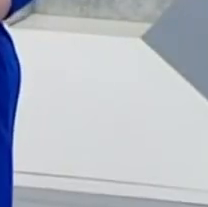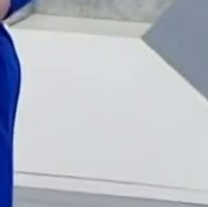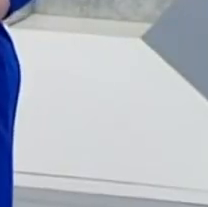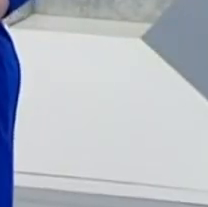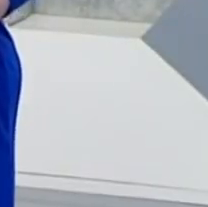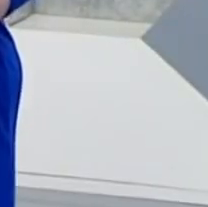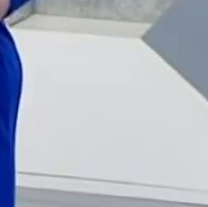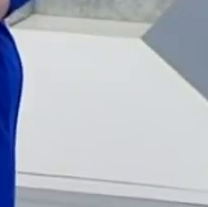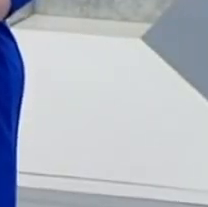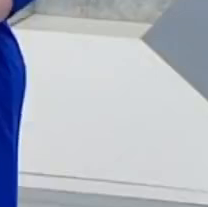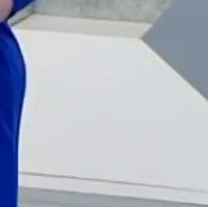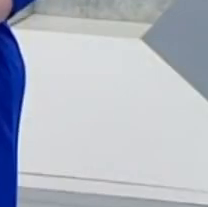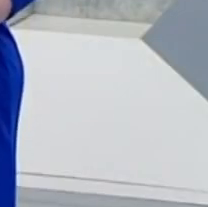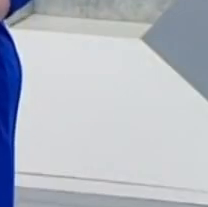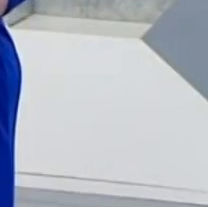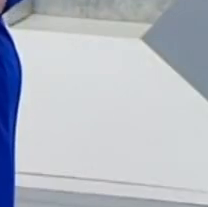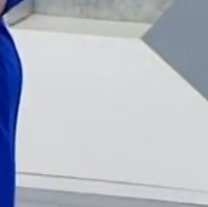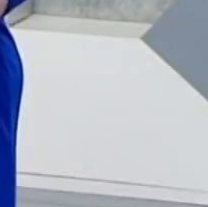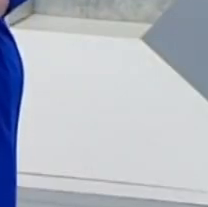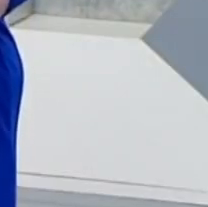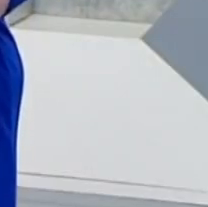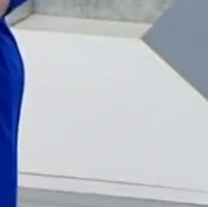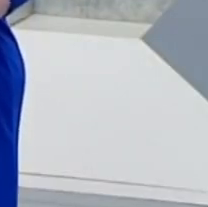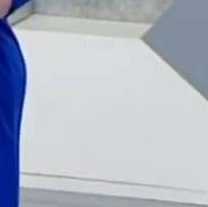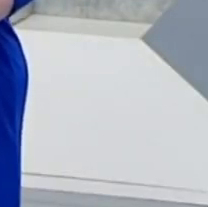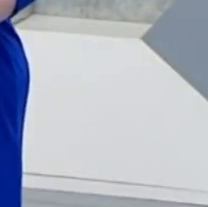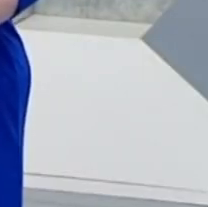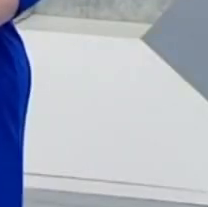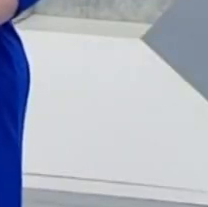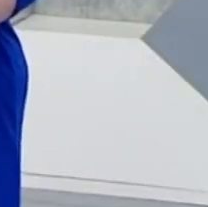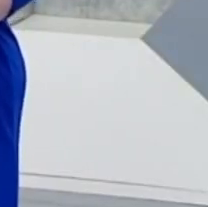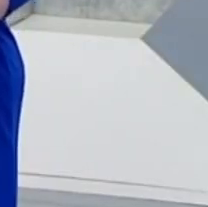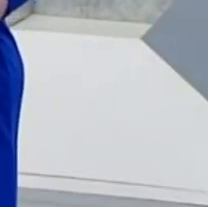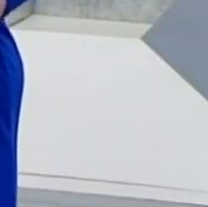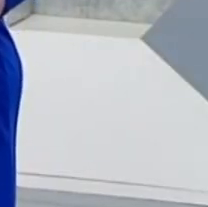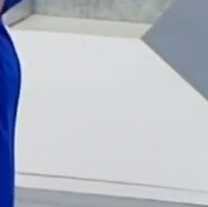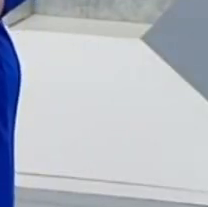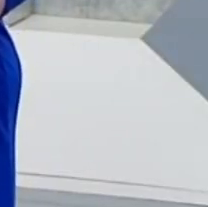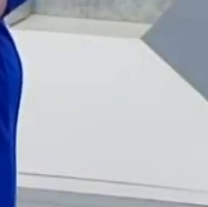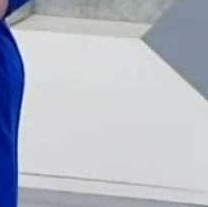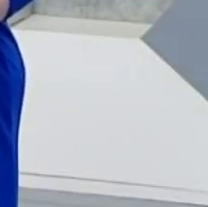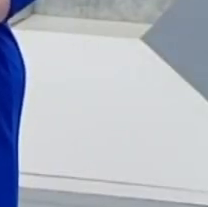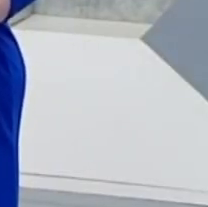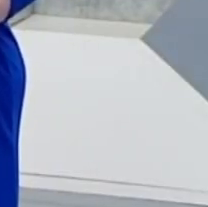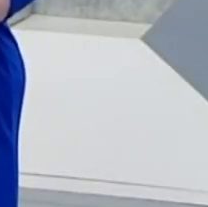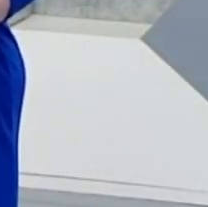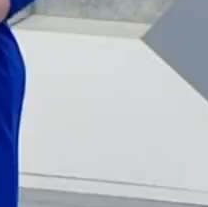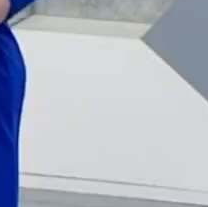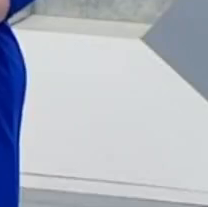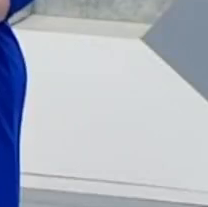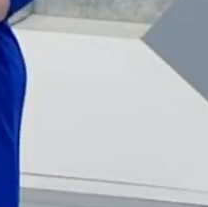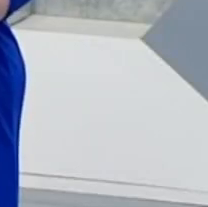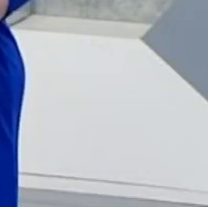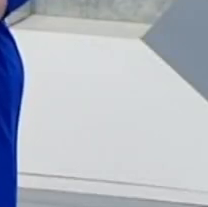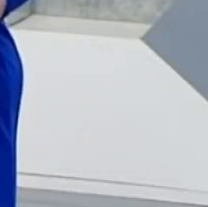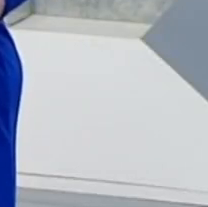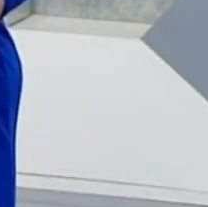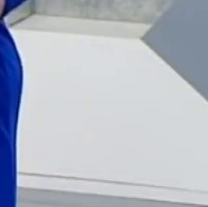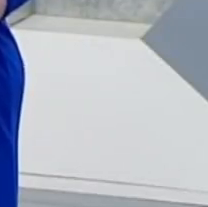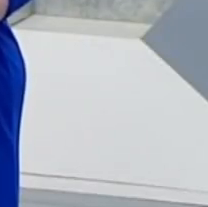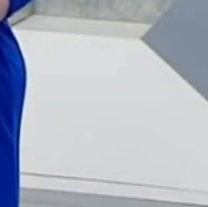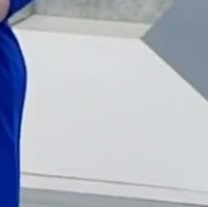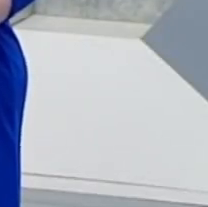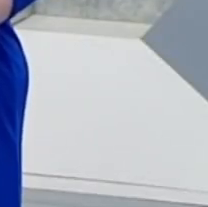Kapuso, para sa mga maiinit na balita, mag-subscribe sa GMA Integrated News sa YouTube. Sa mga kapuso naman abroad, subaybayan nyo kami sa